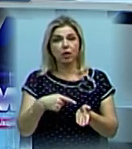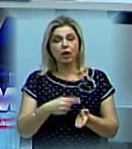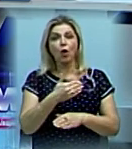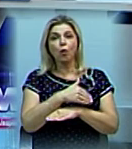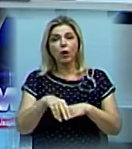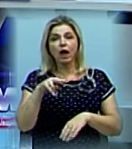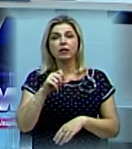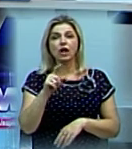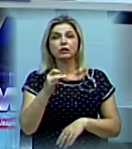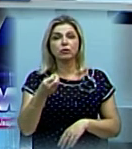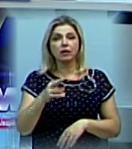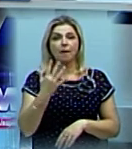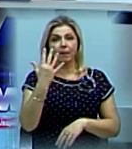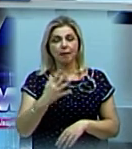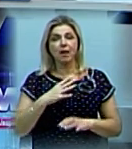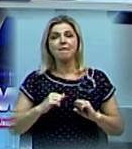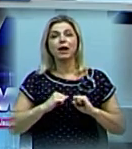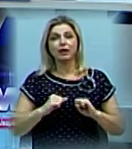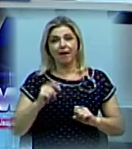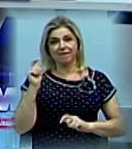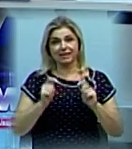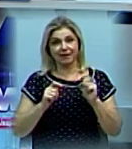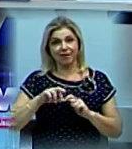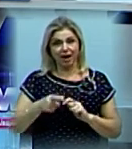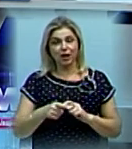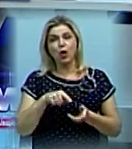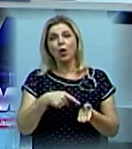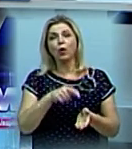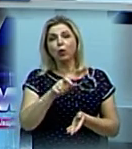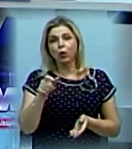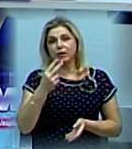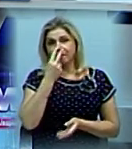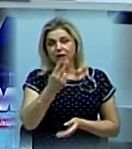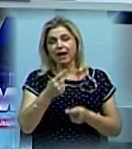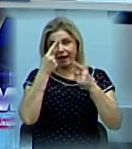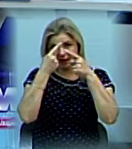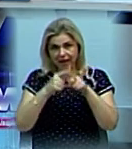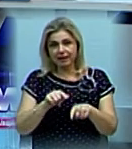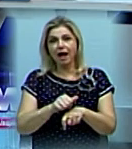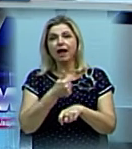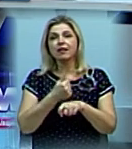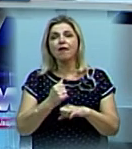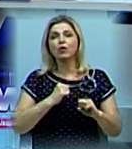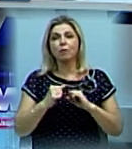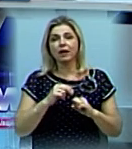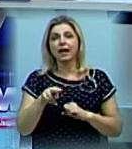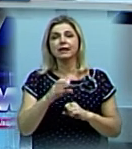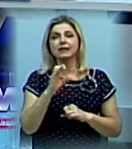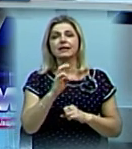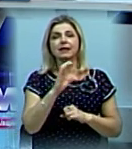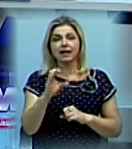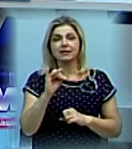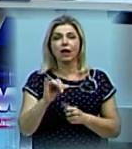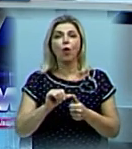Лазурна, 5, відбувся патріотичний фестиваль. Городяни подивились техніку головного управління ДСНС та 79-ї окремої